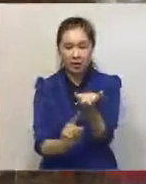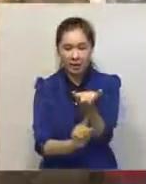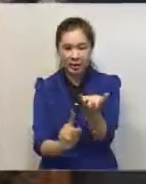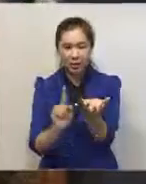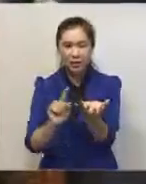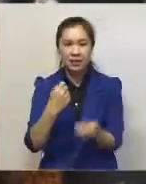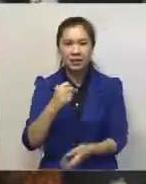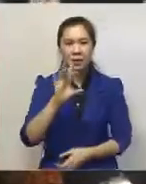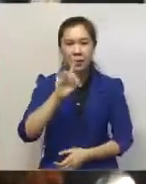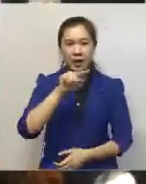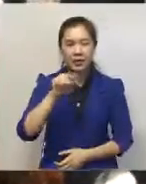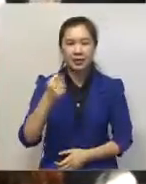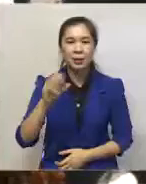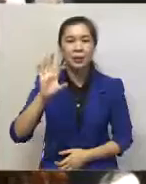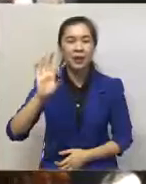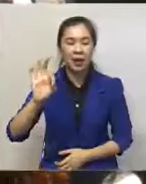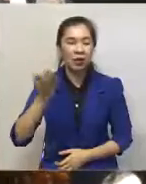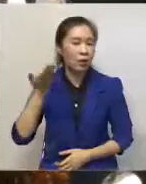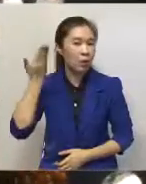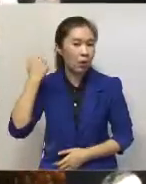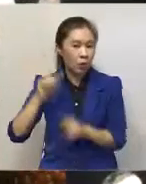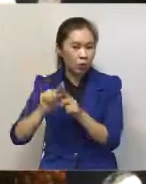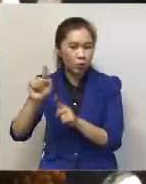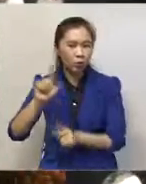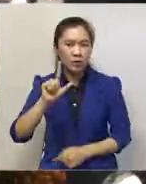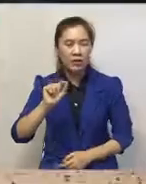กรัมละ 18-19 บาทจากเดิมที่สู